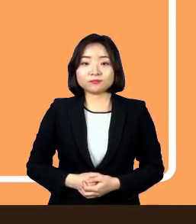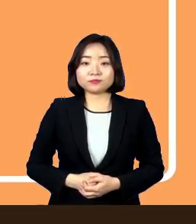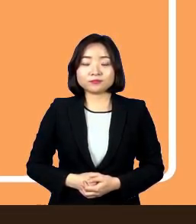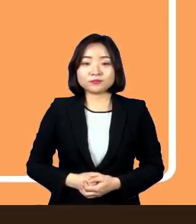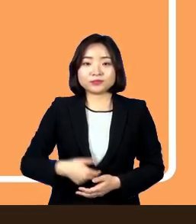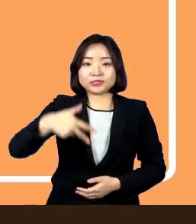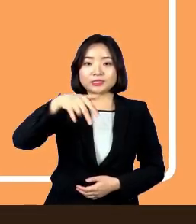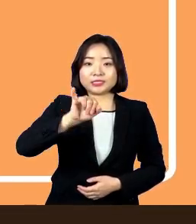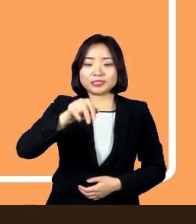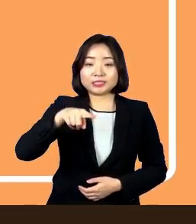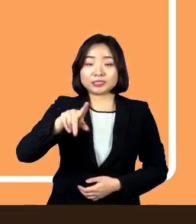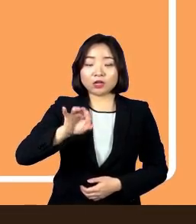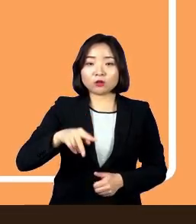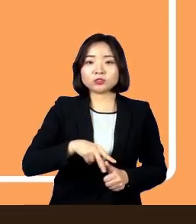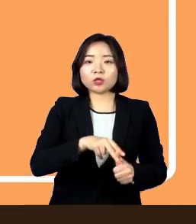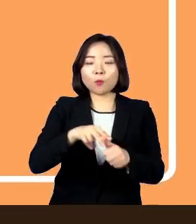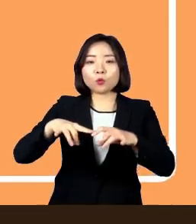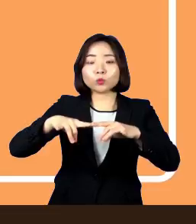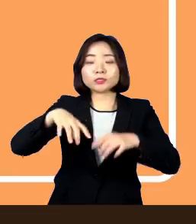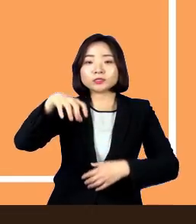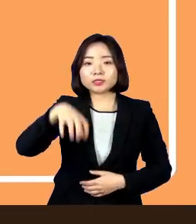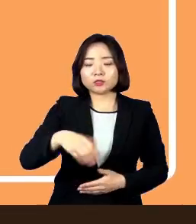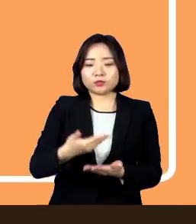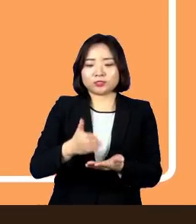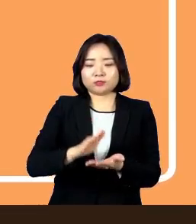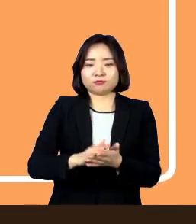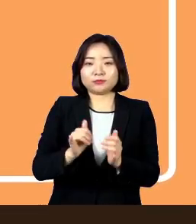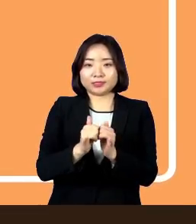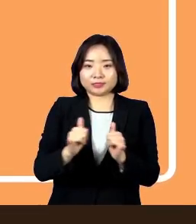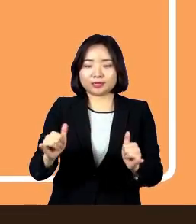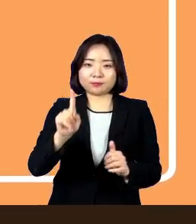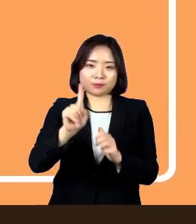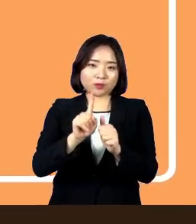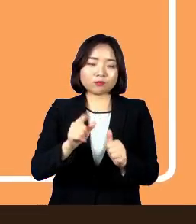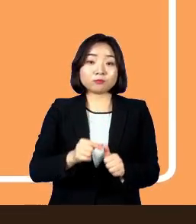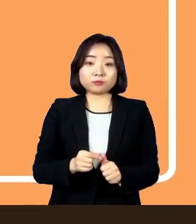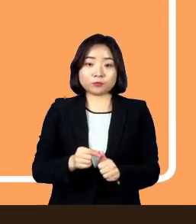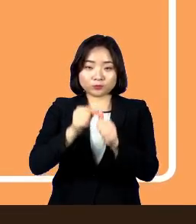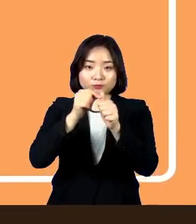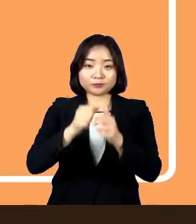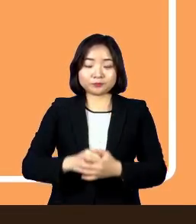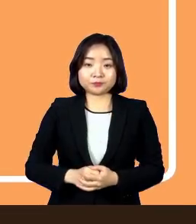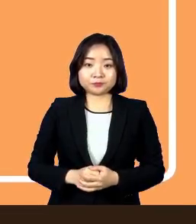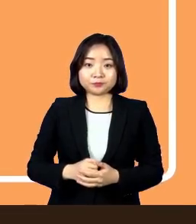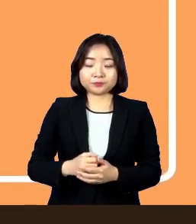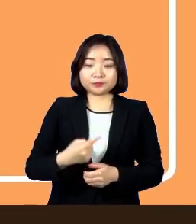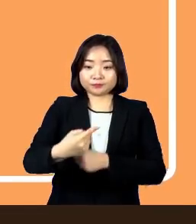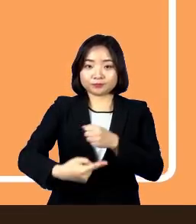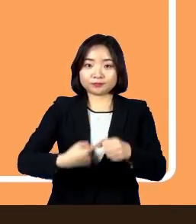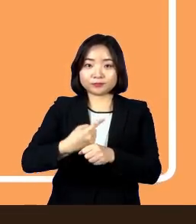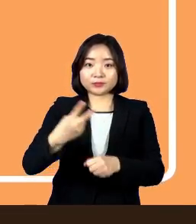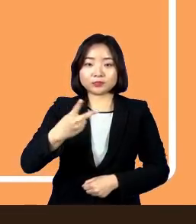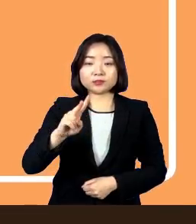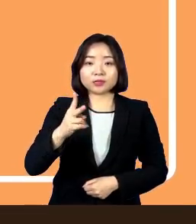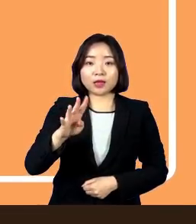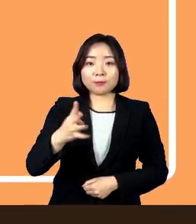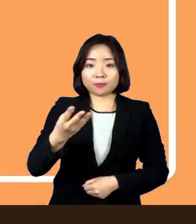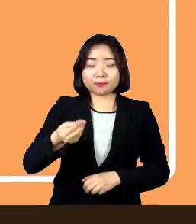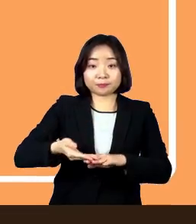주식회사 지성정보통신에서 전기공사 기술자 1명을 모집합니다. 임금은 연봉 2,400만원